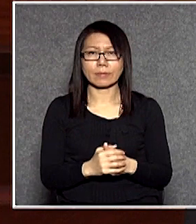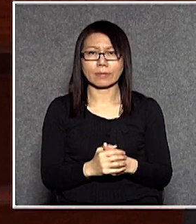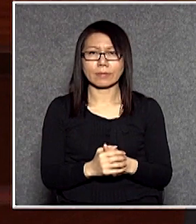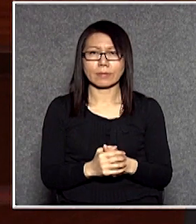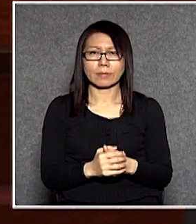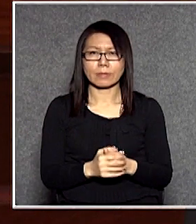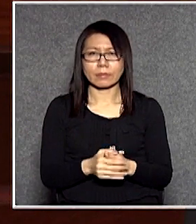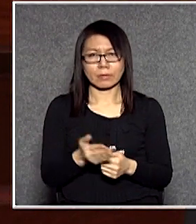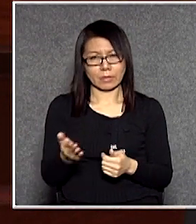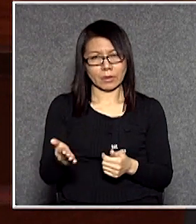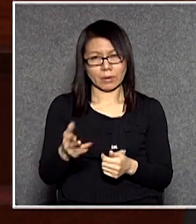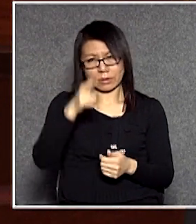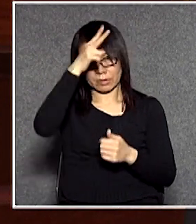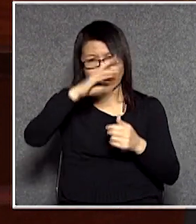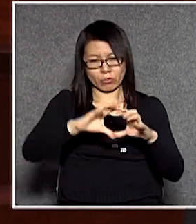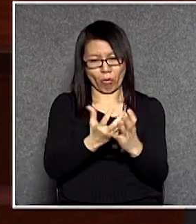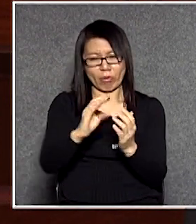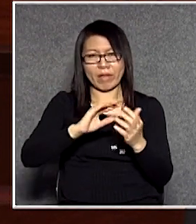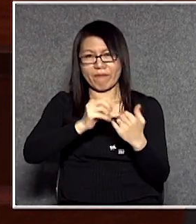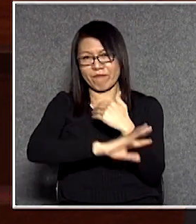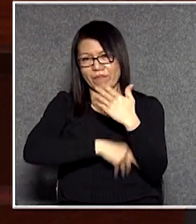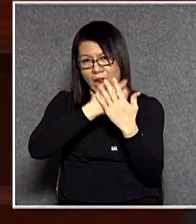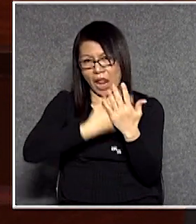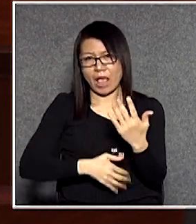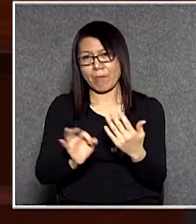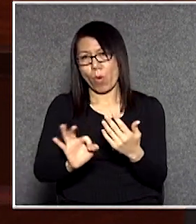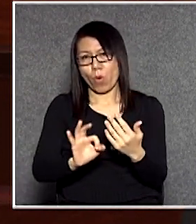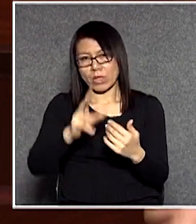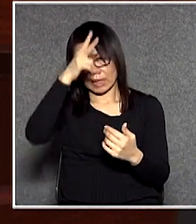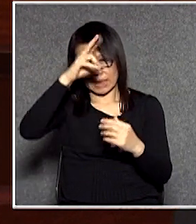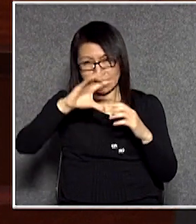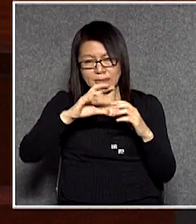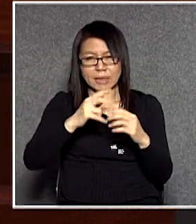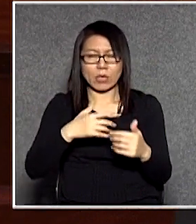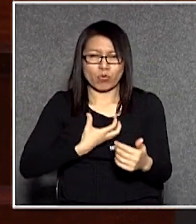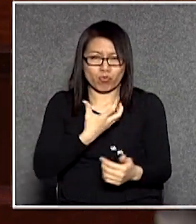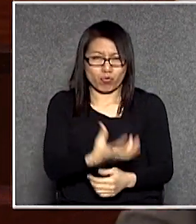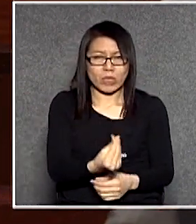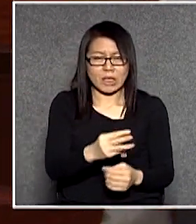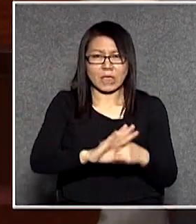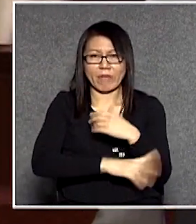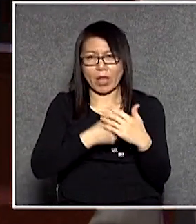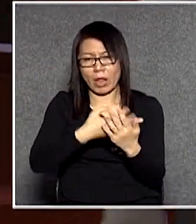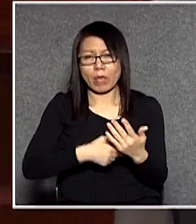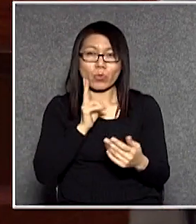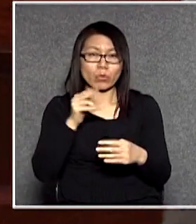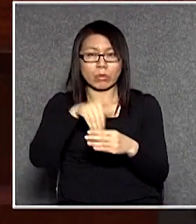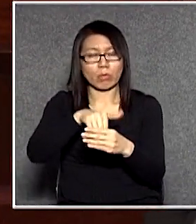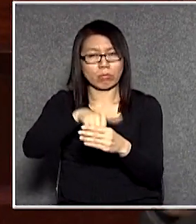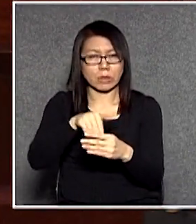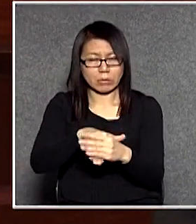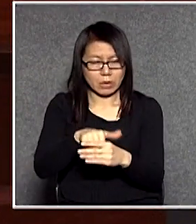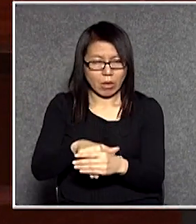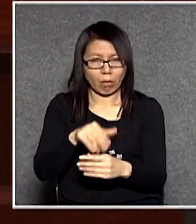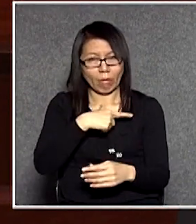咁你而家冇政黨法，冇政治捐獻法，我哋啲立法會政黨，譬如佢選舉嘅時候，喂，好